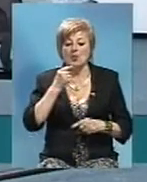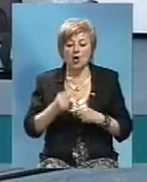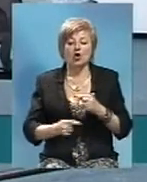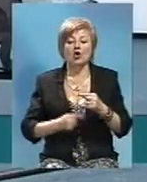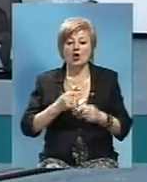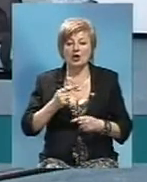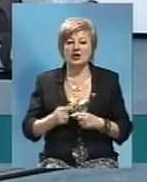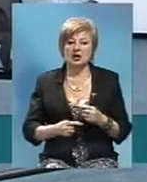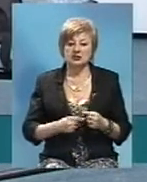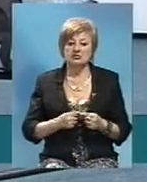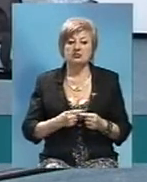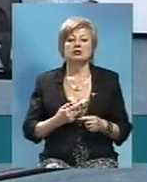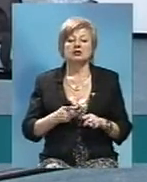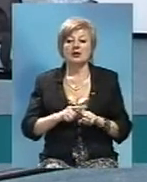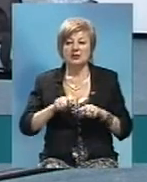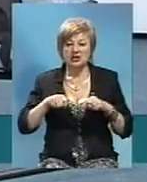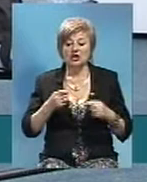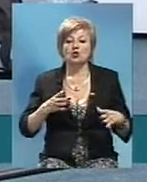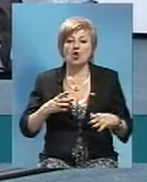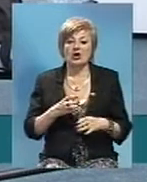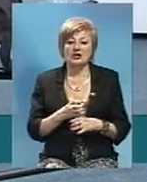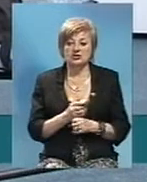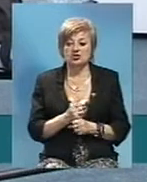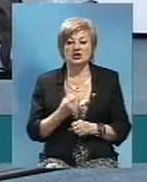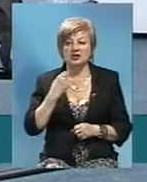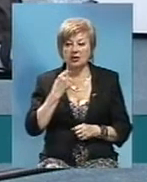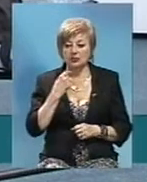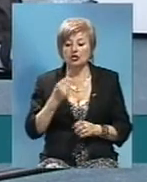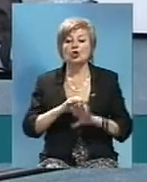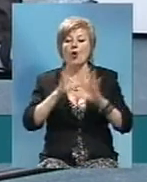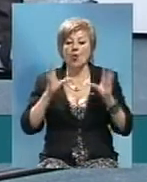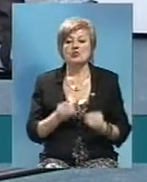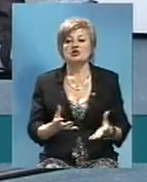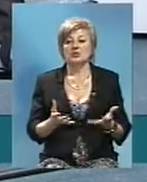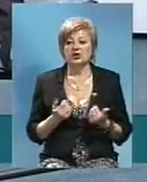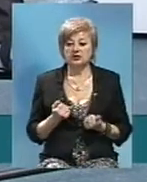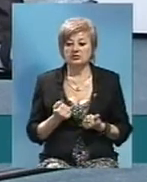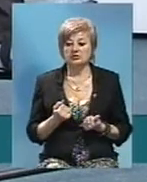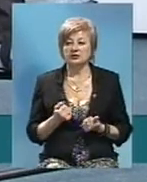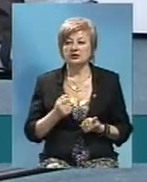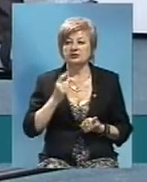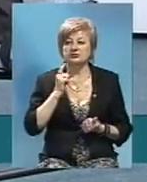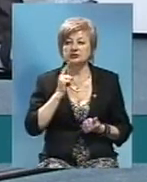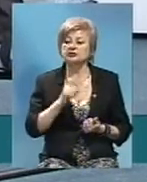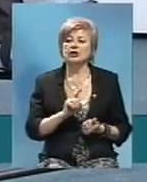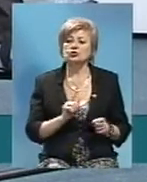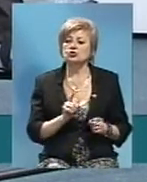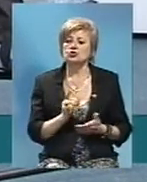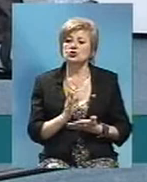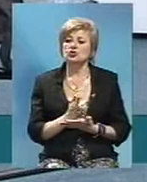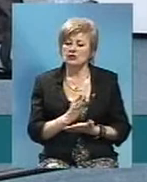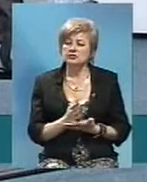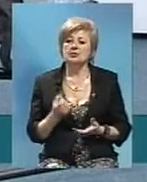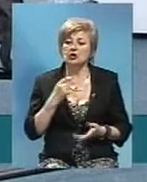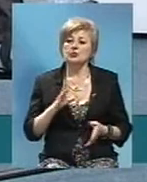поколение передаются такие ограничения, которые являются общепринятыми. То есть это можно есть говорить, что там здоровейшие люди? Как